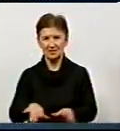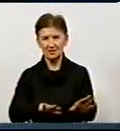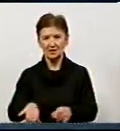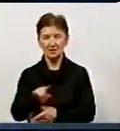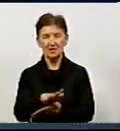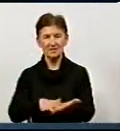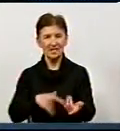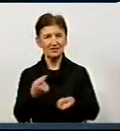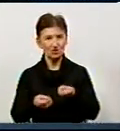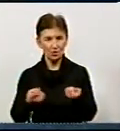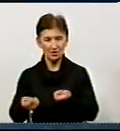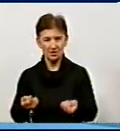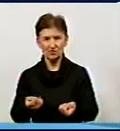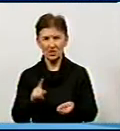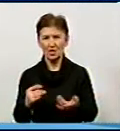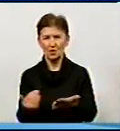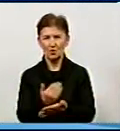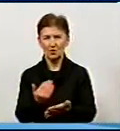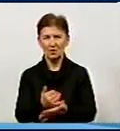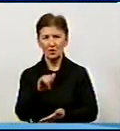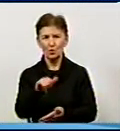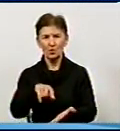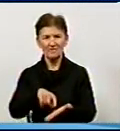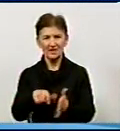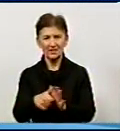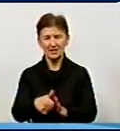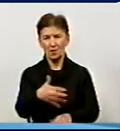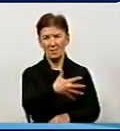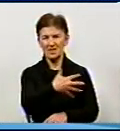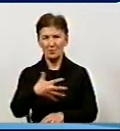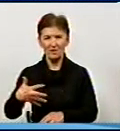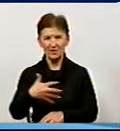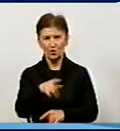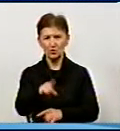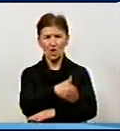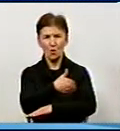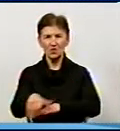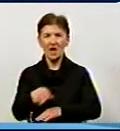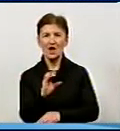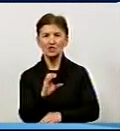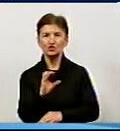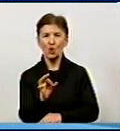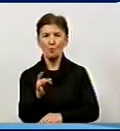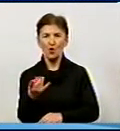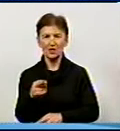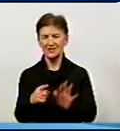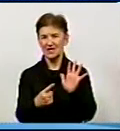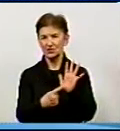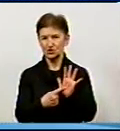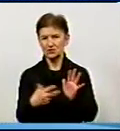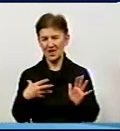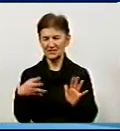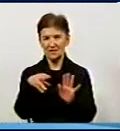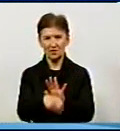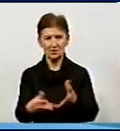Далі докладніше ці та інші новини. У квартирі п'ятиповерхового будинку на вулиці Соборна, 6 у Кропивницькому загинула родина